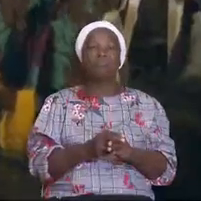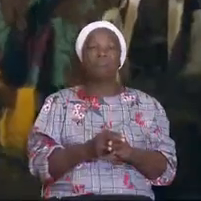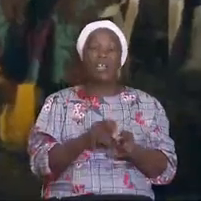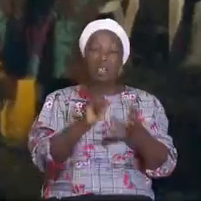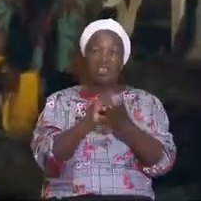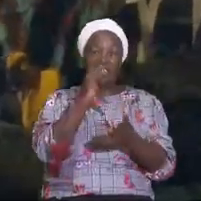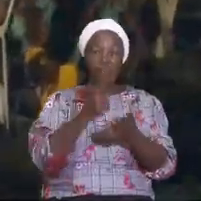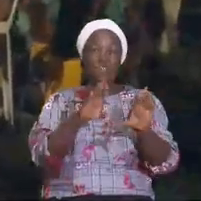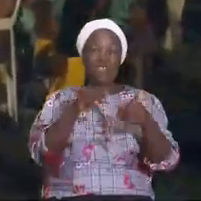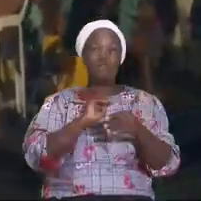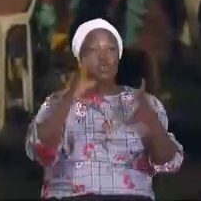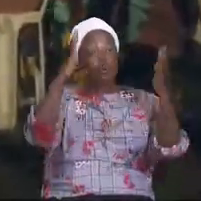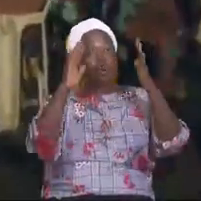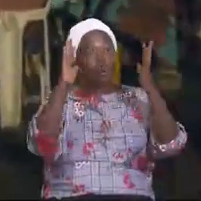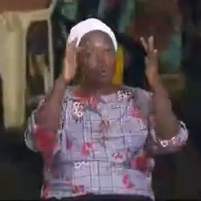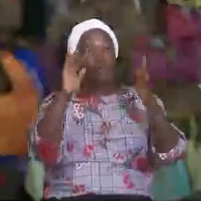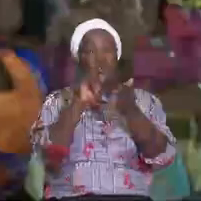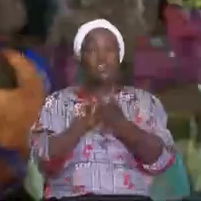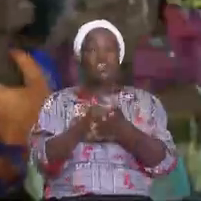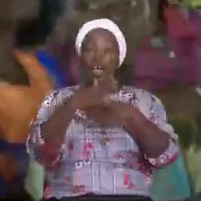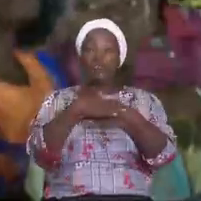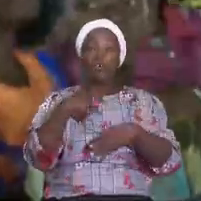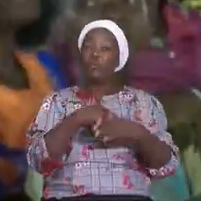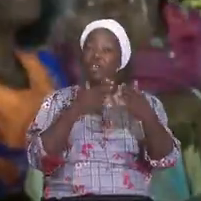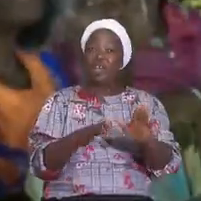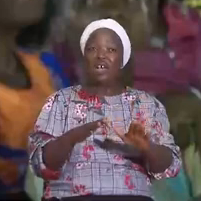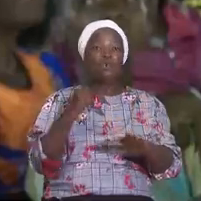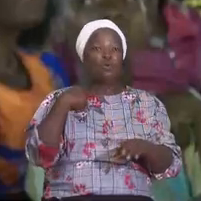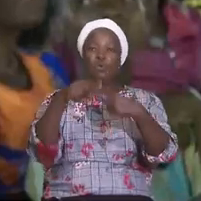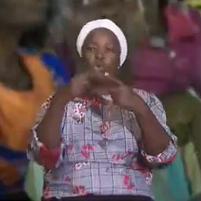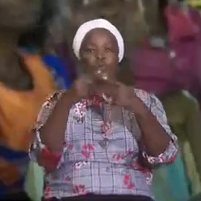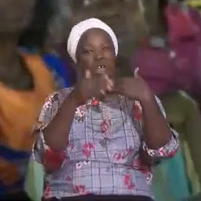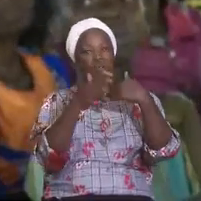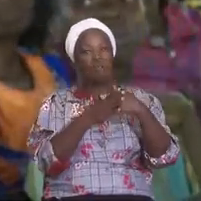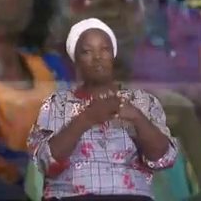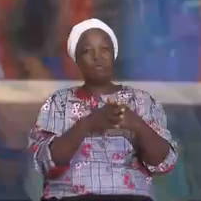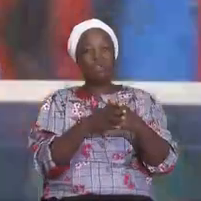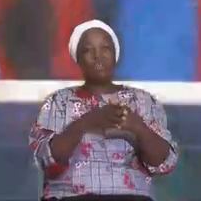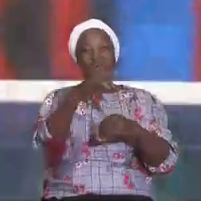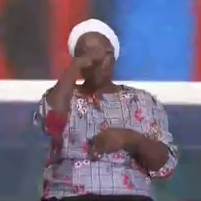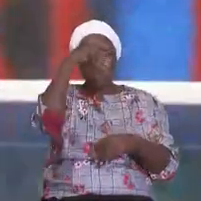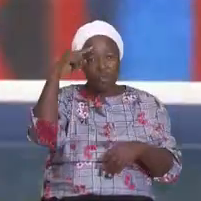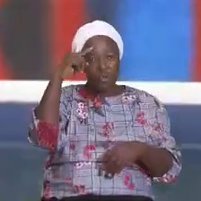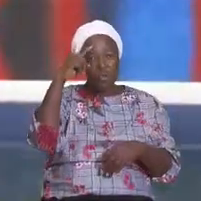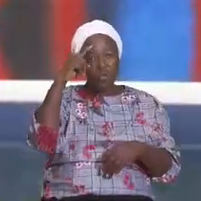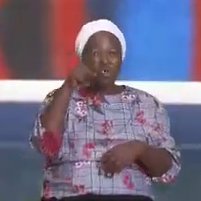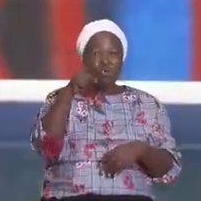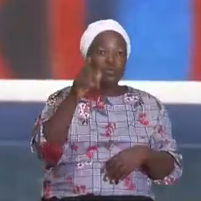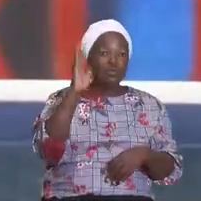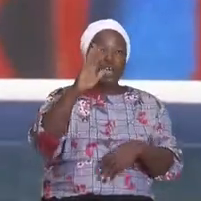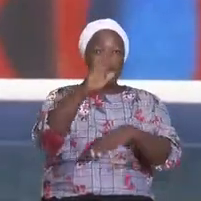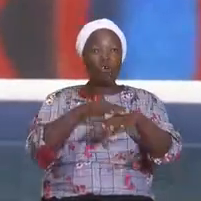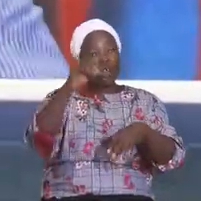Le salut est pour toi au nom de Jésus. C'est ce qui nous donne l'espoir. L'espoir qu'après la